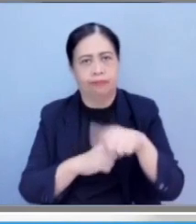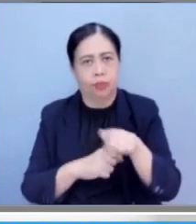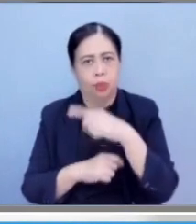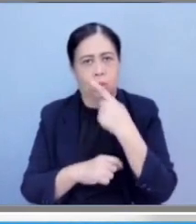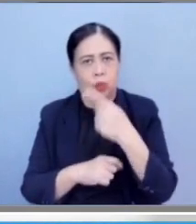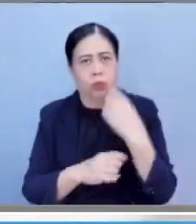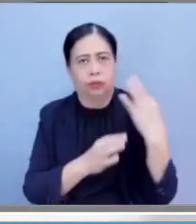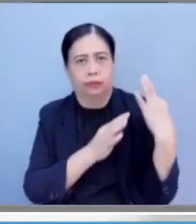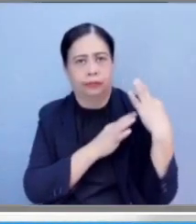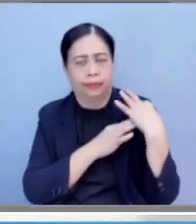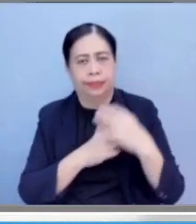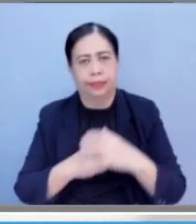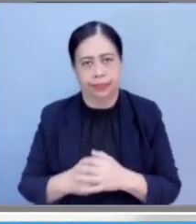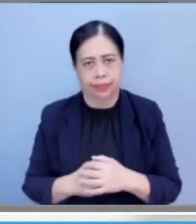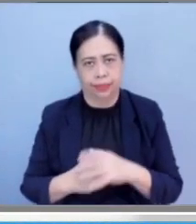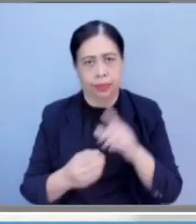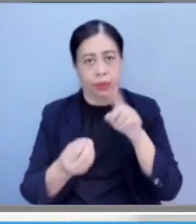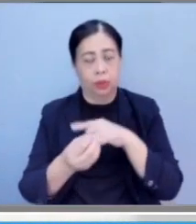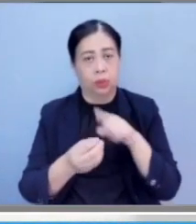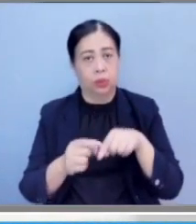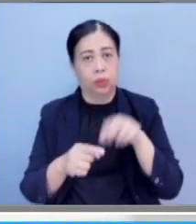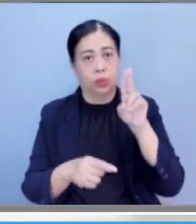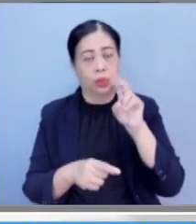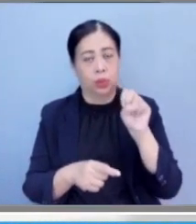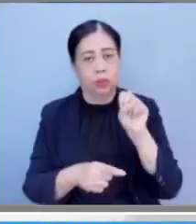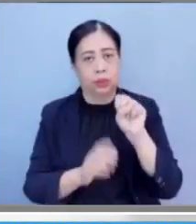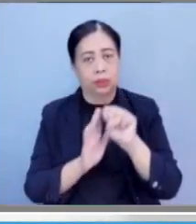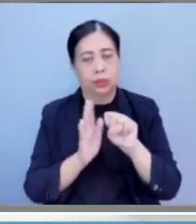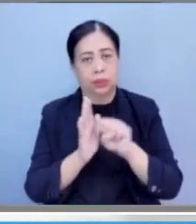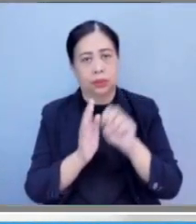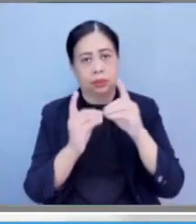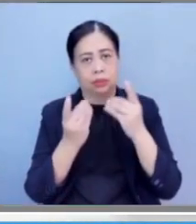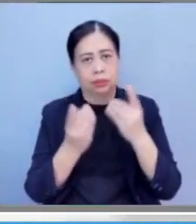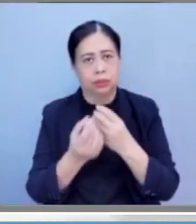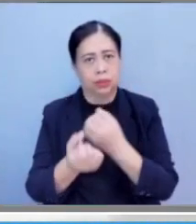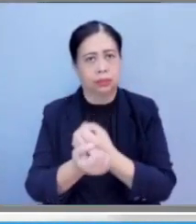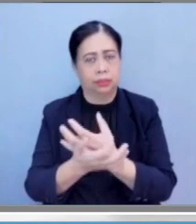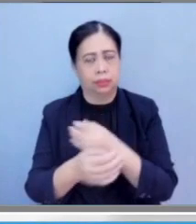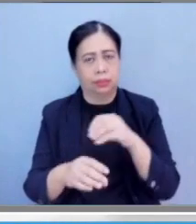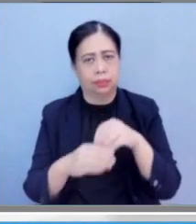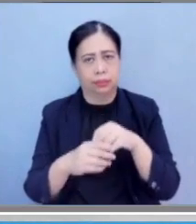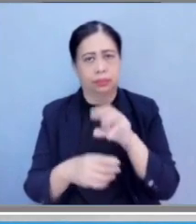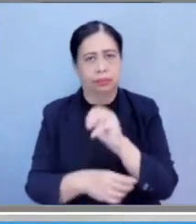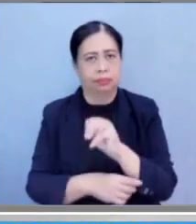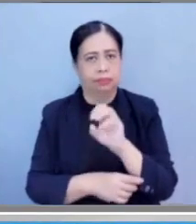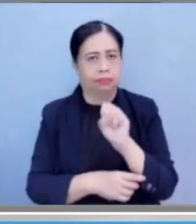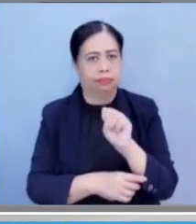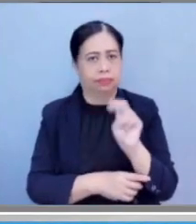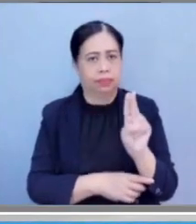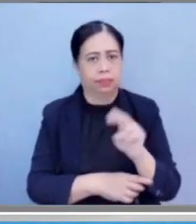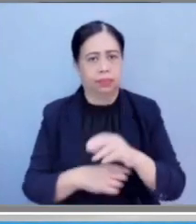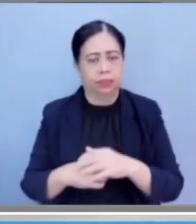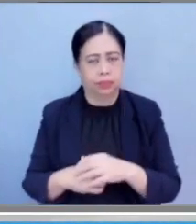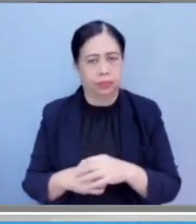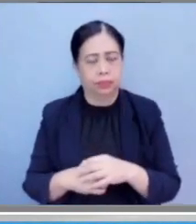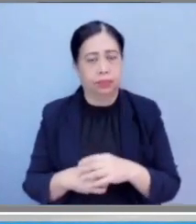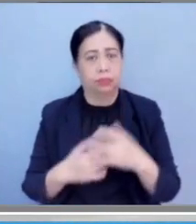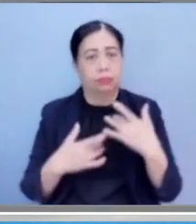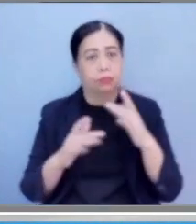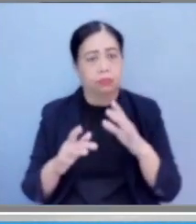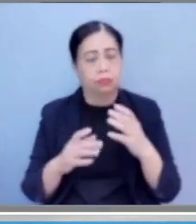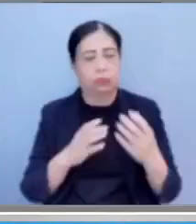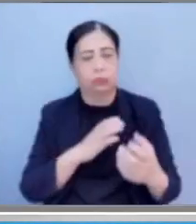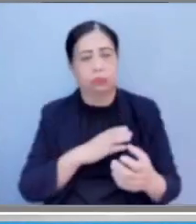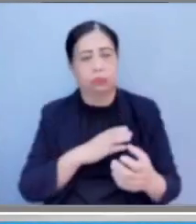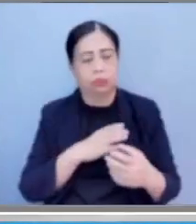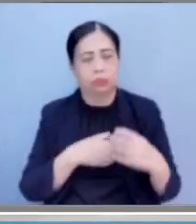nito. Kinundi na rin ng U.S. State Department ang pagpapasabog sa Mindanao State University. Nakisimpatya at nakiramay sila sa